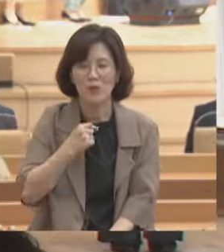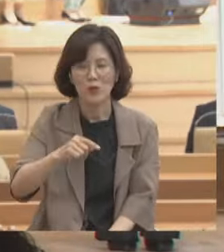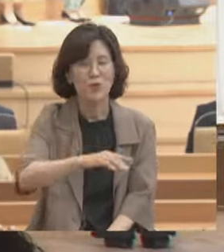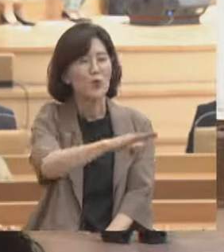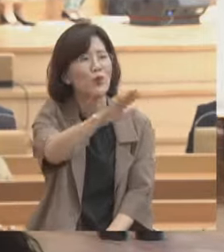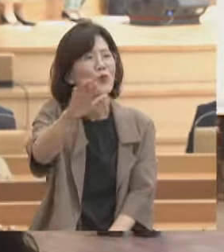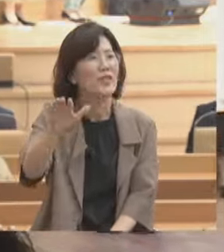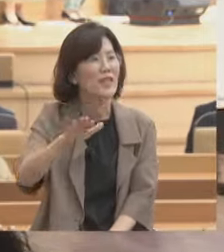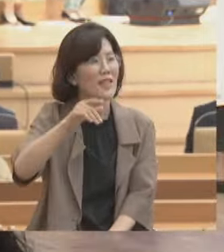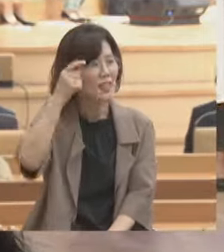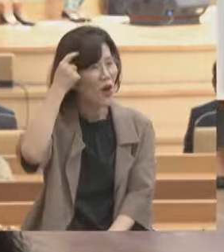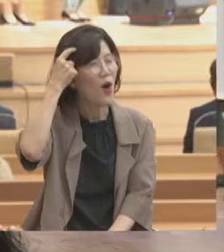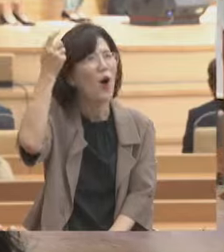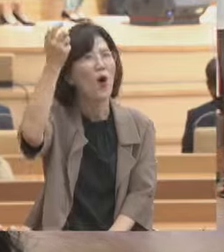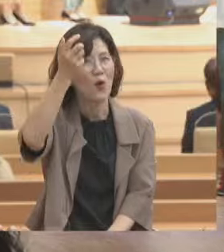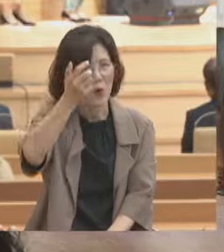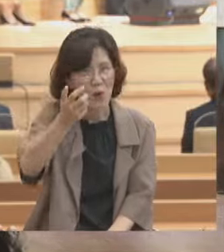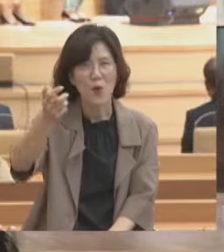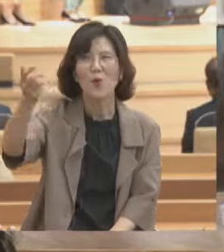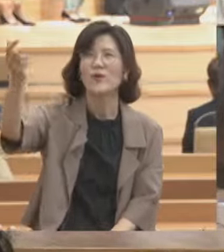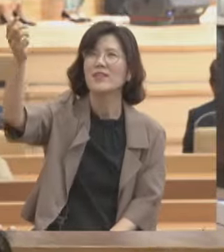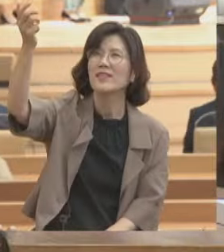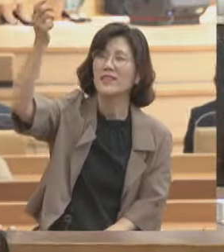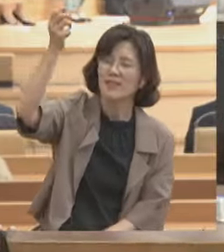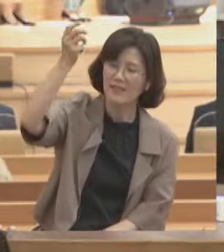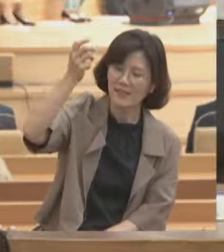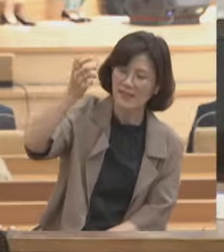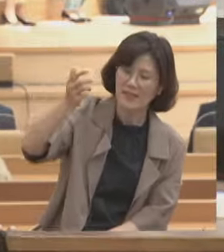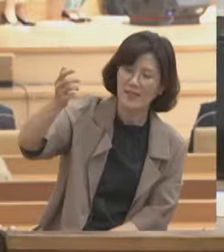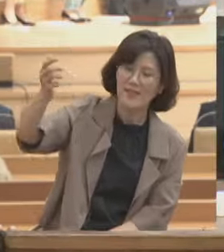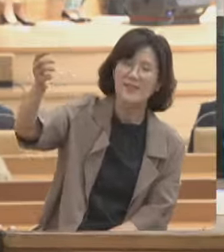굳어있던 우리 영혼이